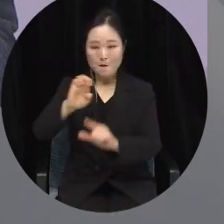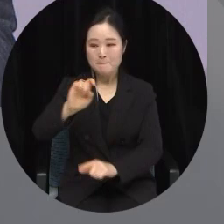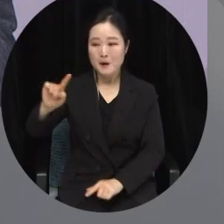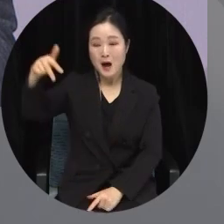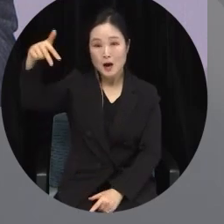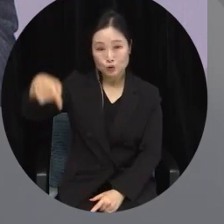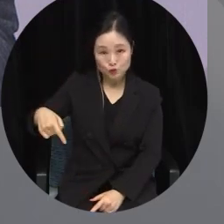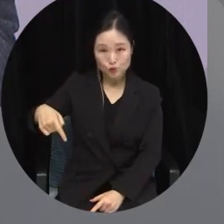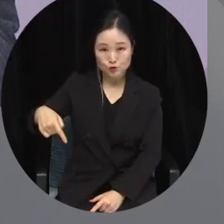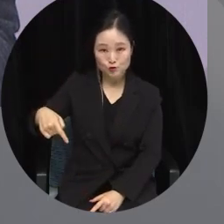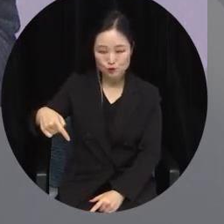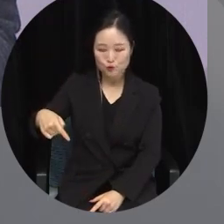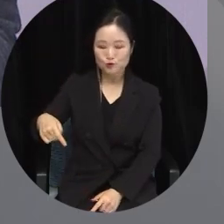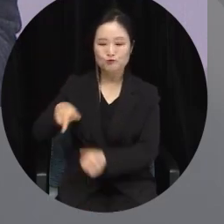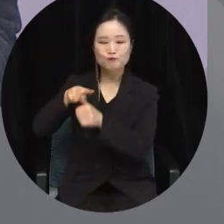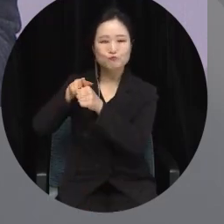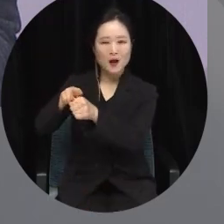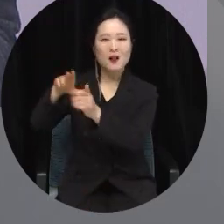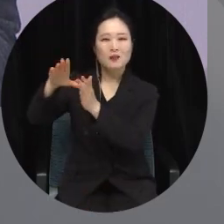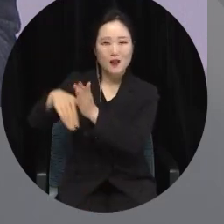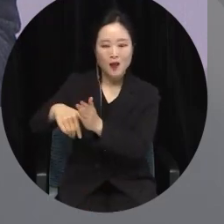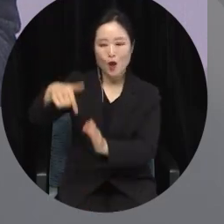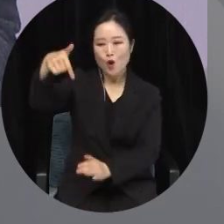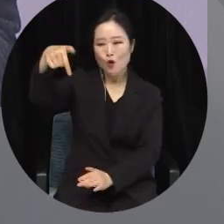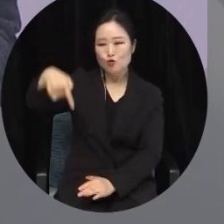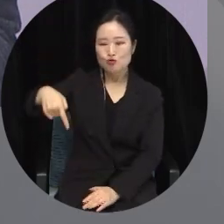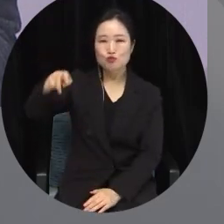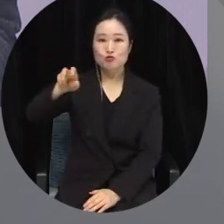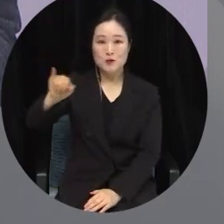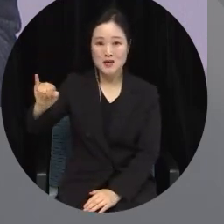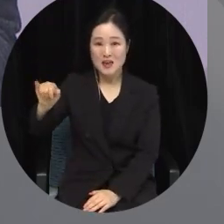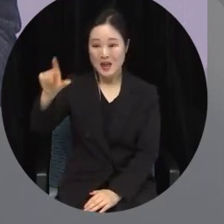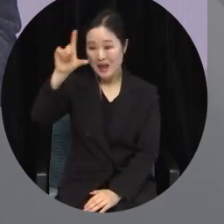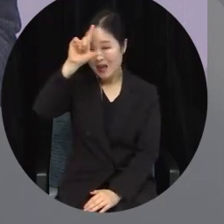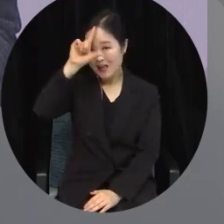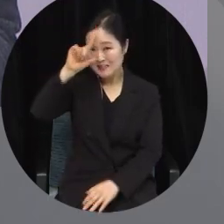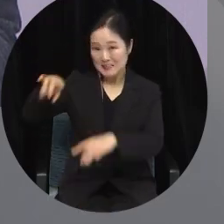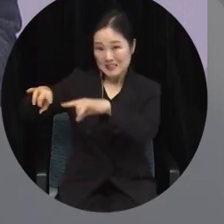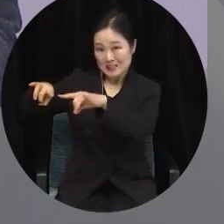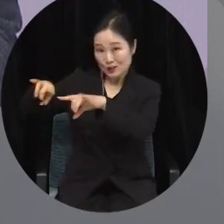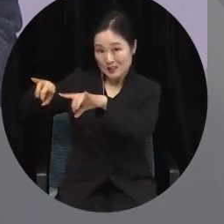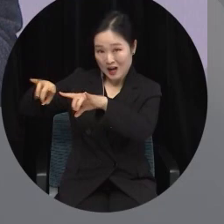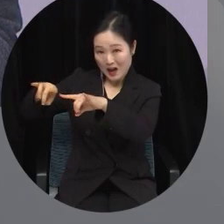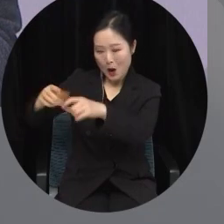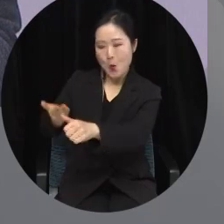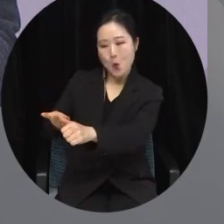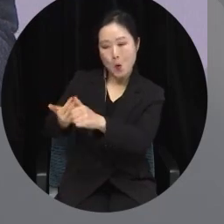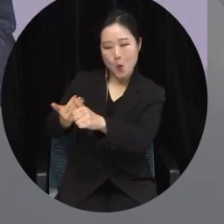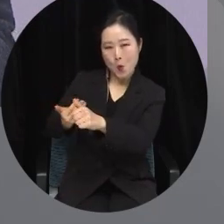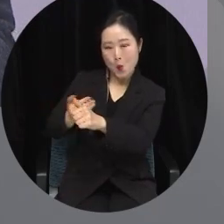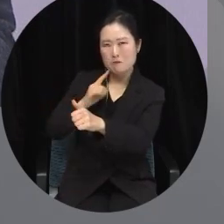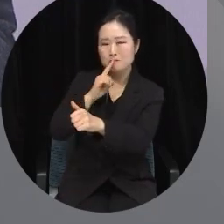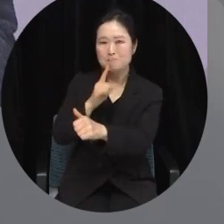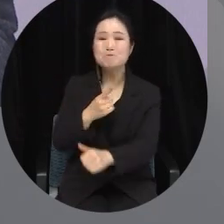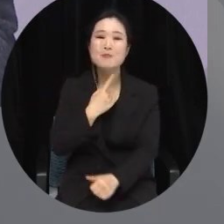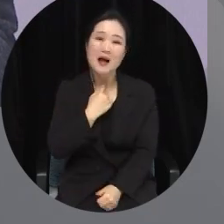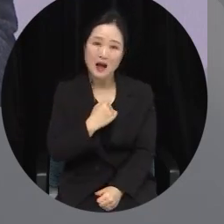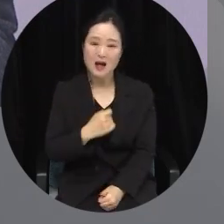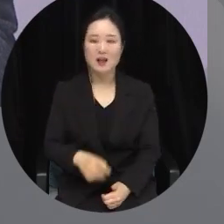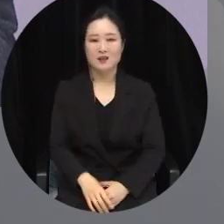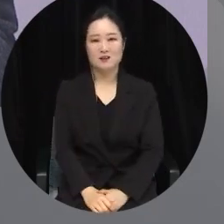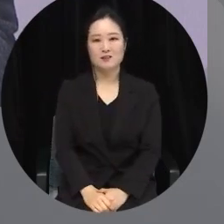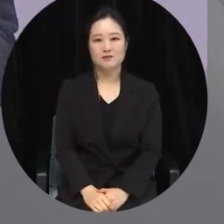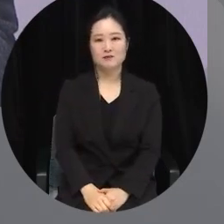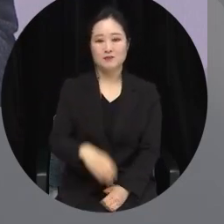구미 LG전자를 파주로 이전하겠다 이렇게 공약을 한 바가 있던데요. 우리 지역에